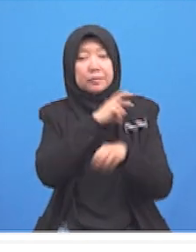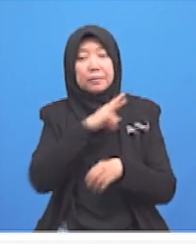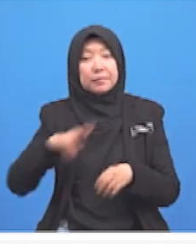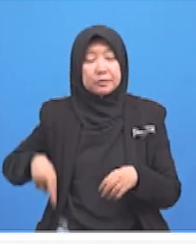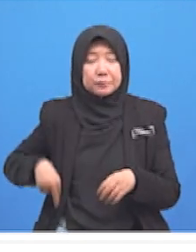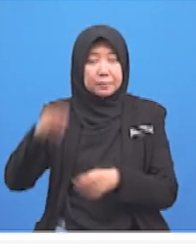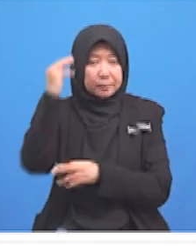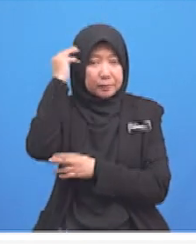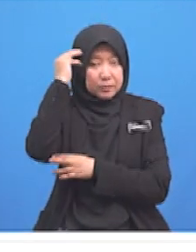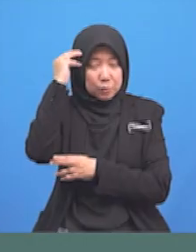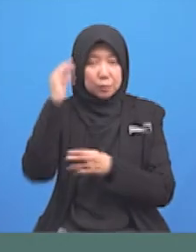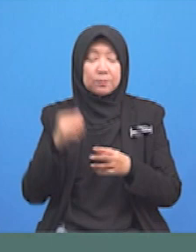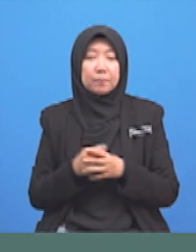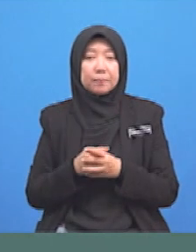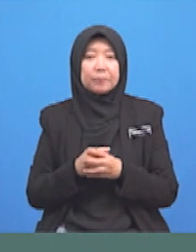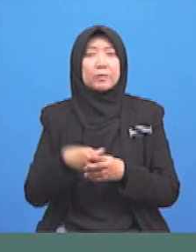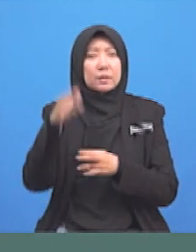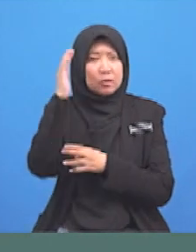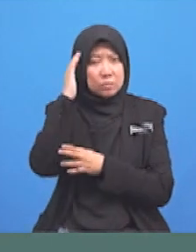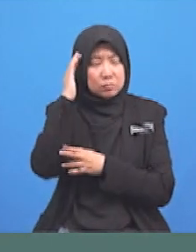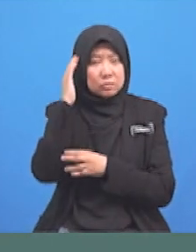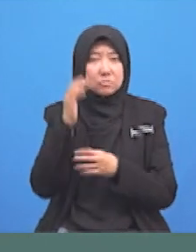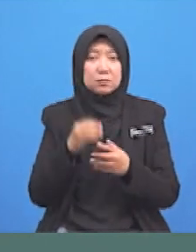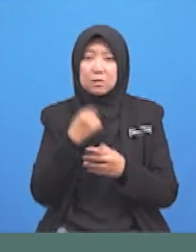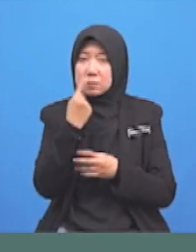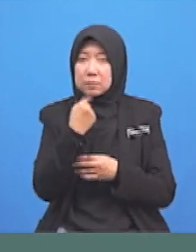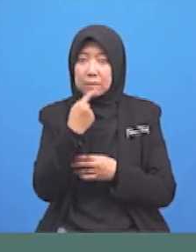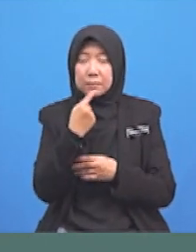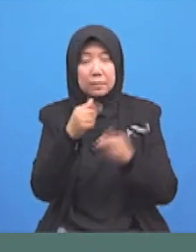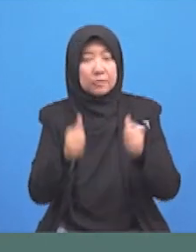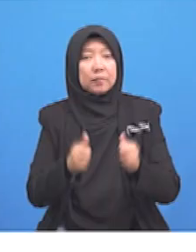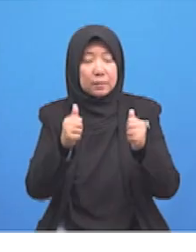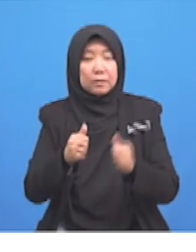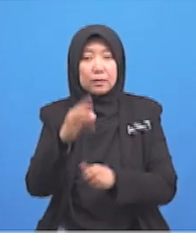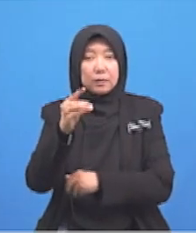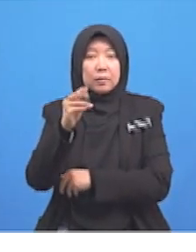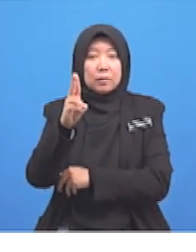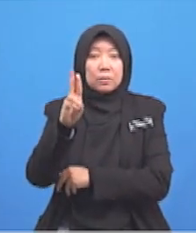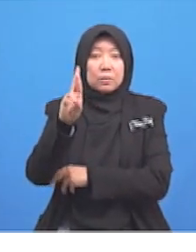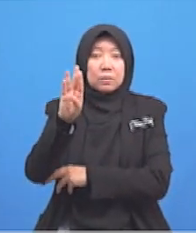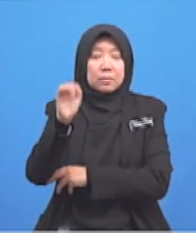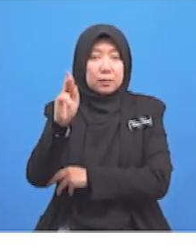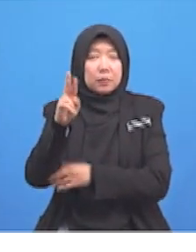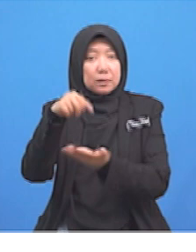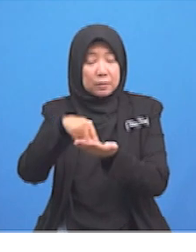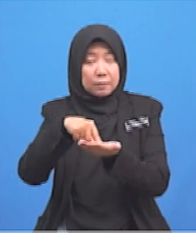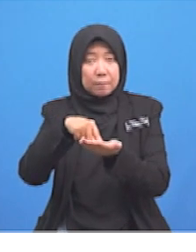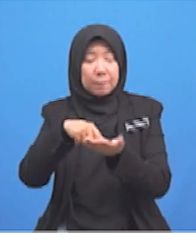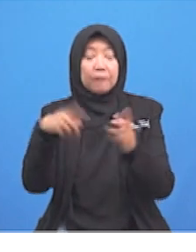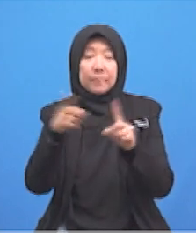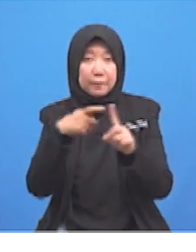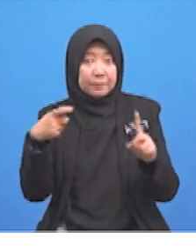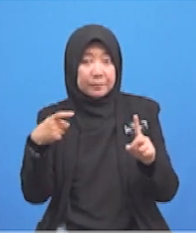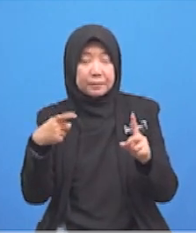raja-raja Melayu. Tahukah kamu siapakah ahli-ahli durbar ini? Ahli-ahli durbar ini